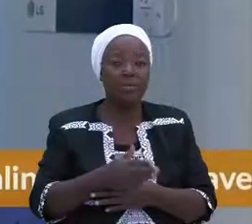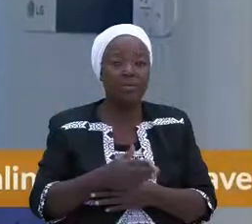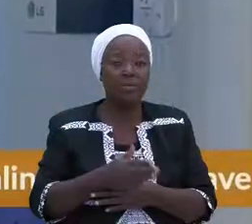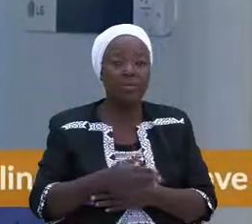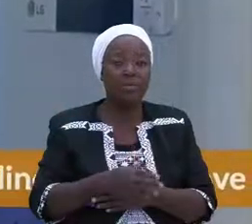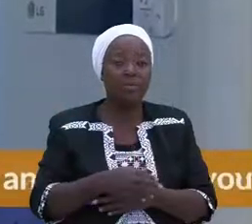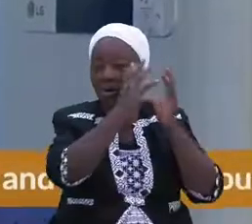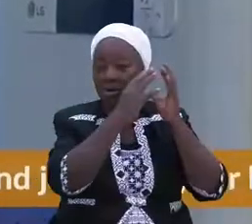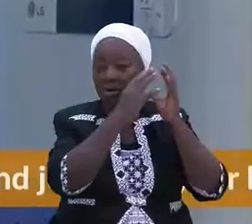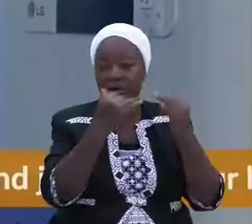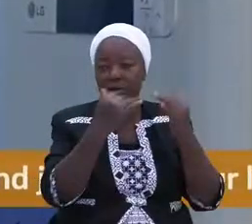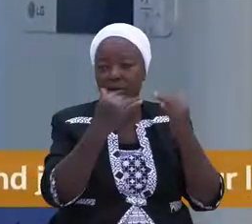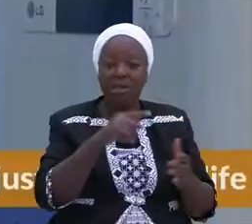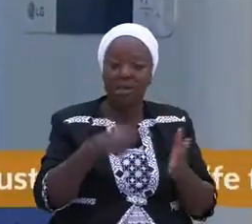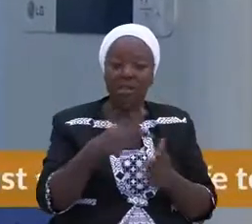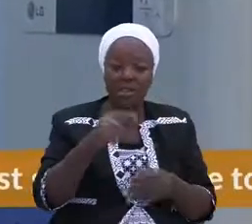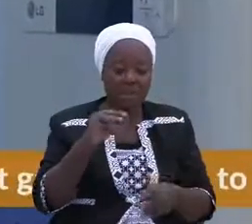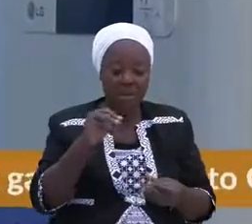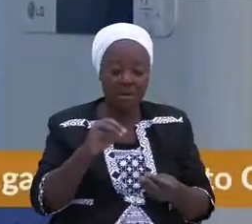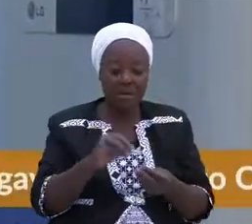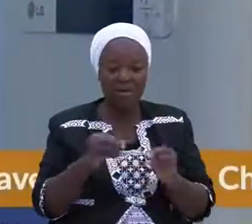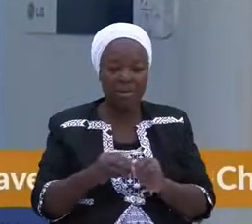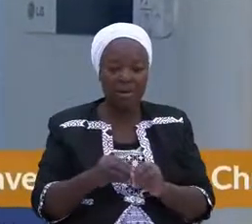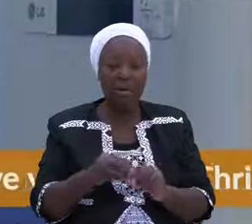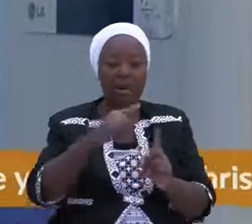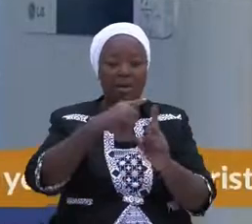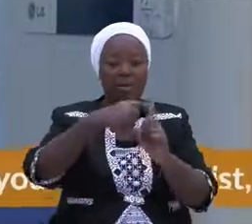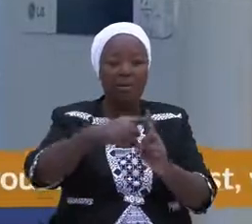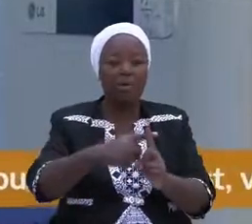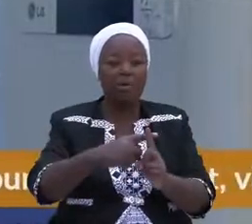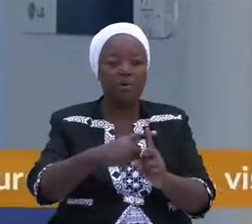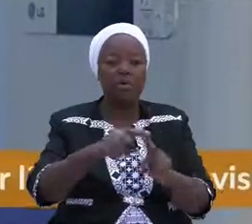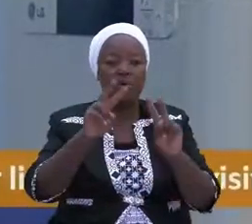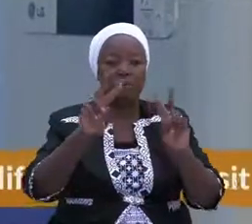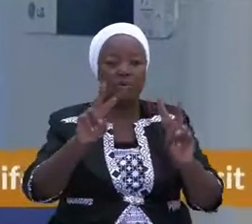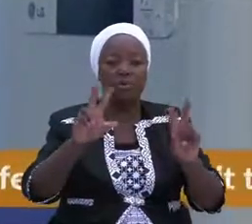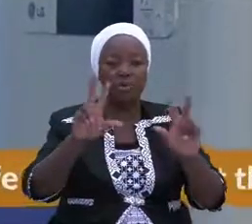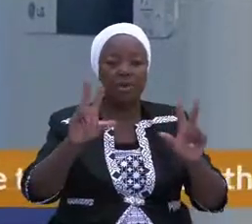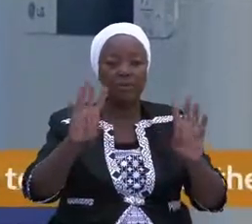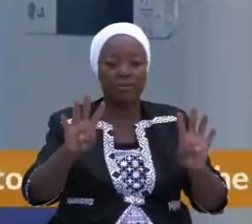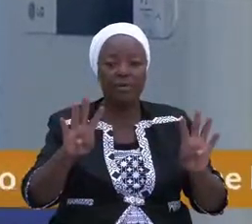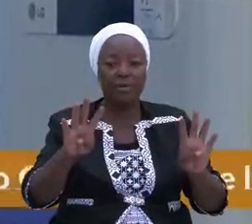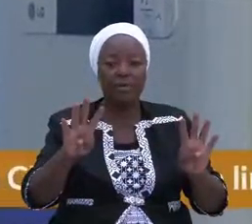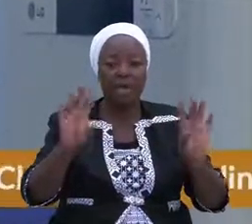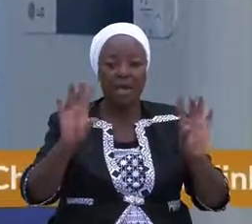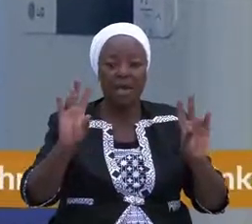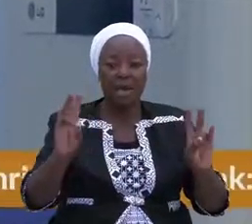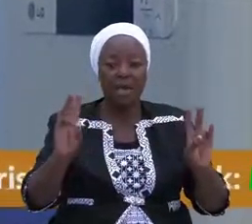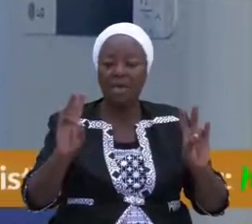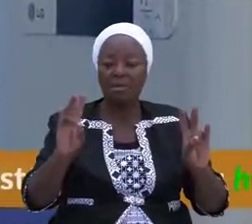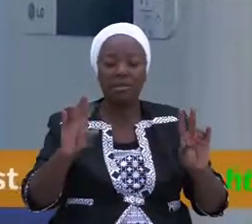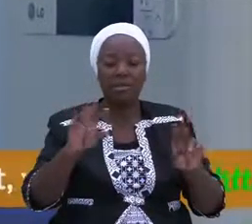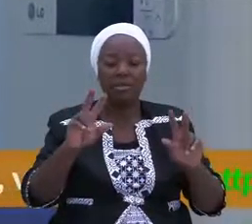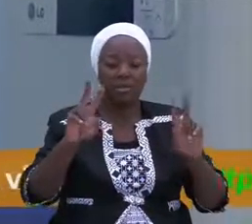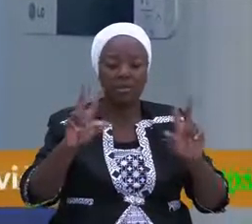54, 44, 92, 63. Plus 234, 91,